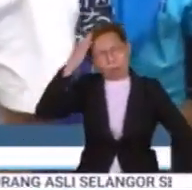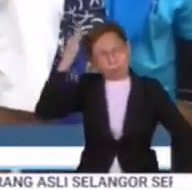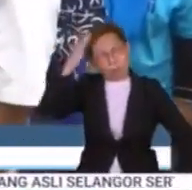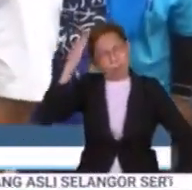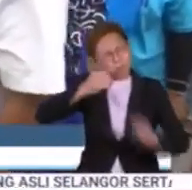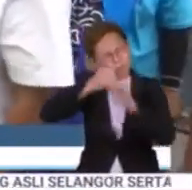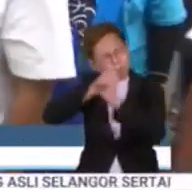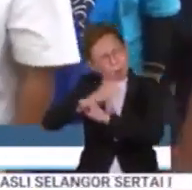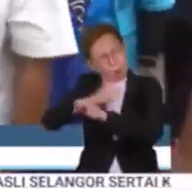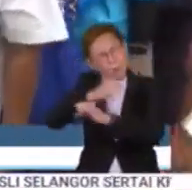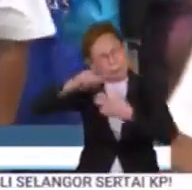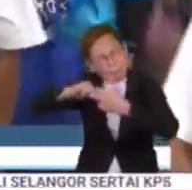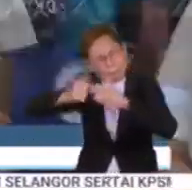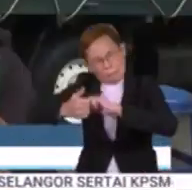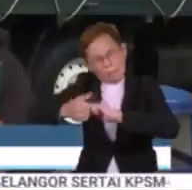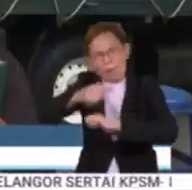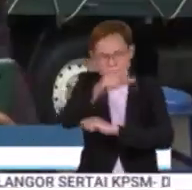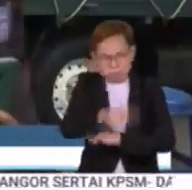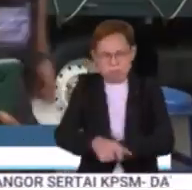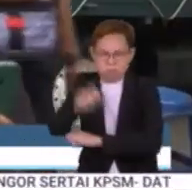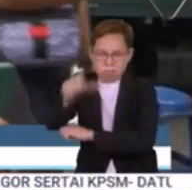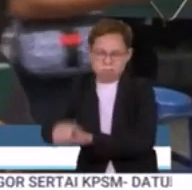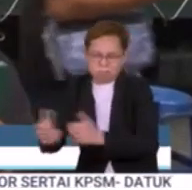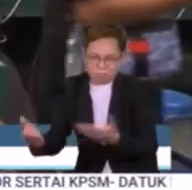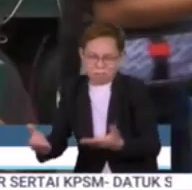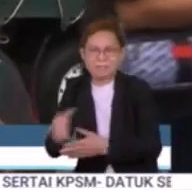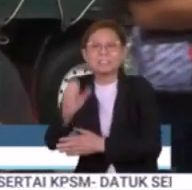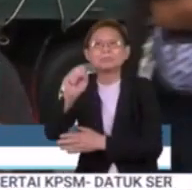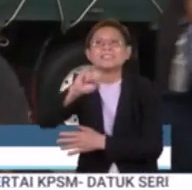mengenai cabaran dan permasalahan penduduk